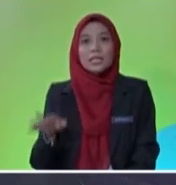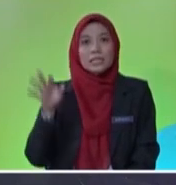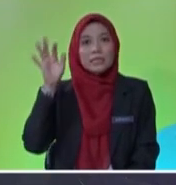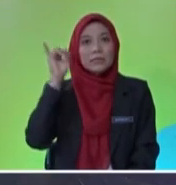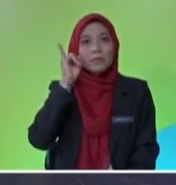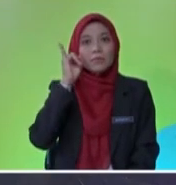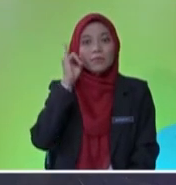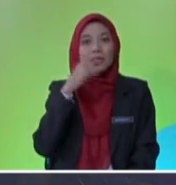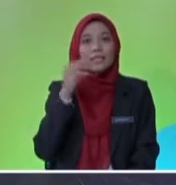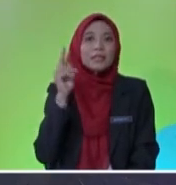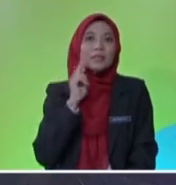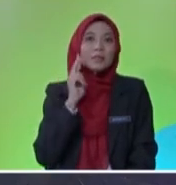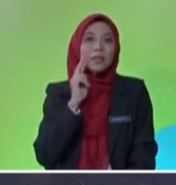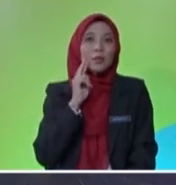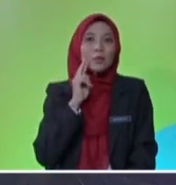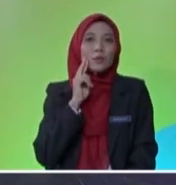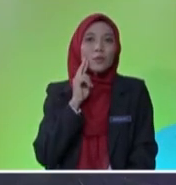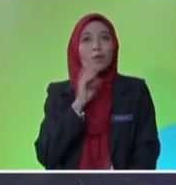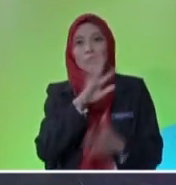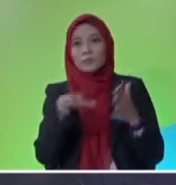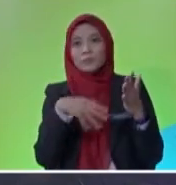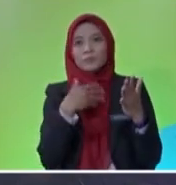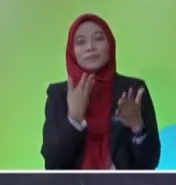Rabiatul Adawiyah angkat tangan terlebih dahulu Rasulullah